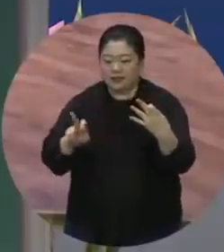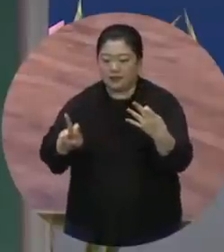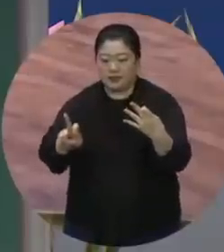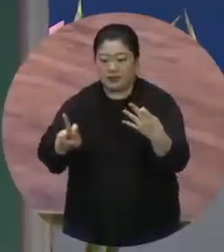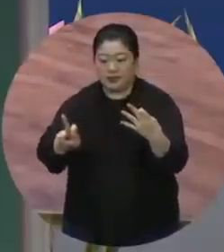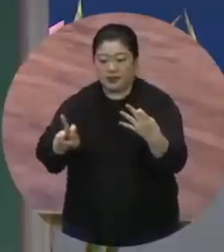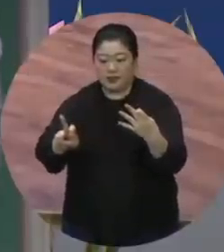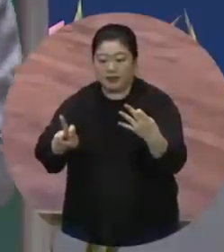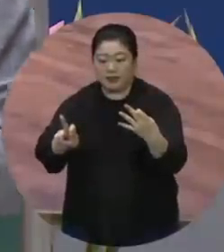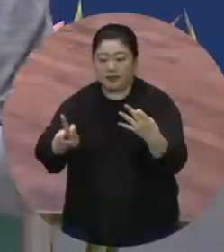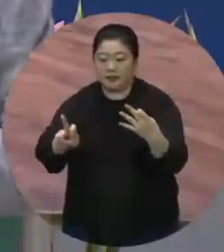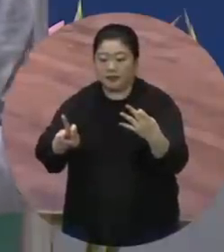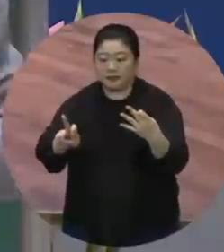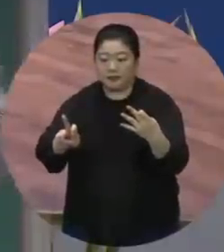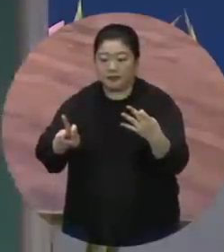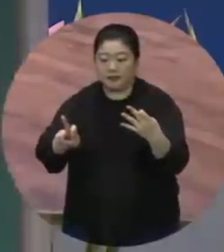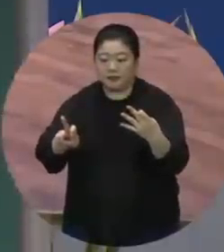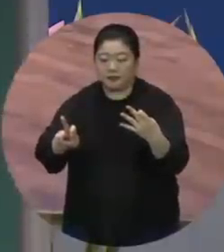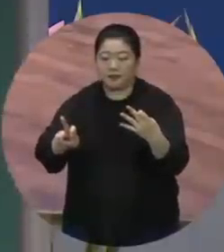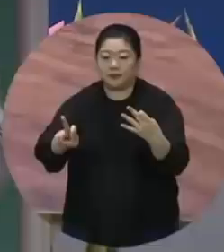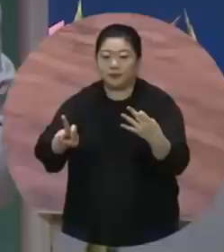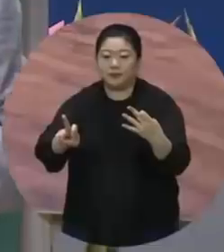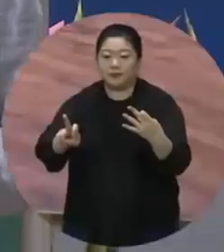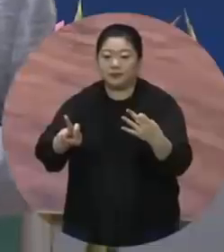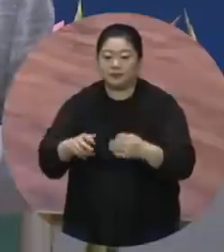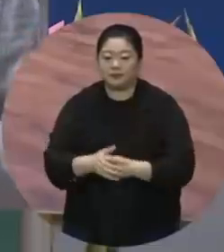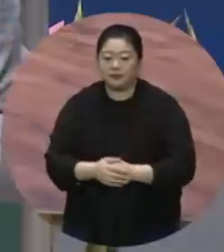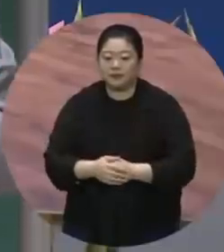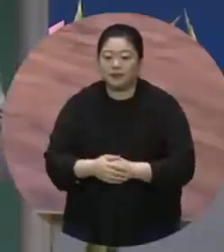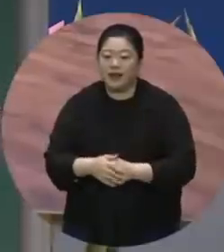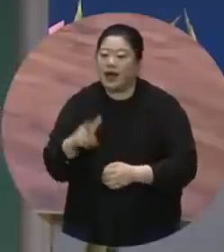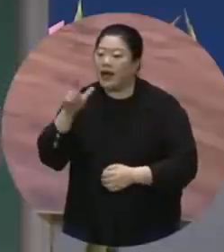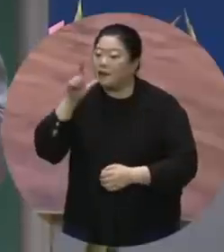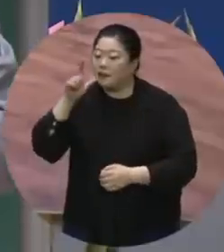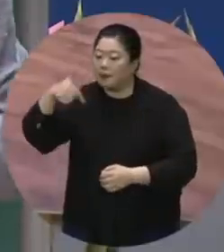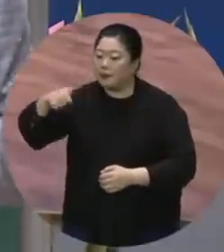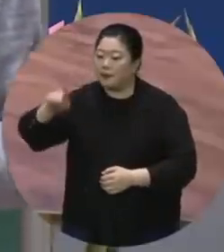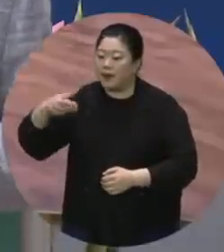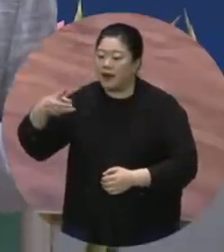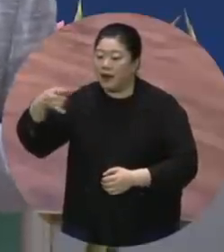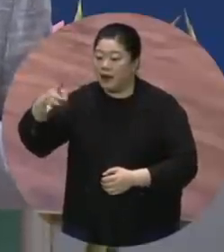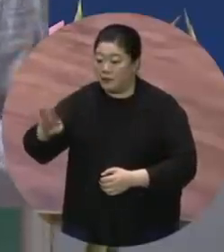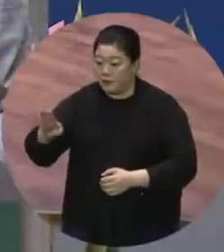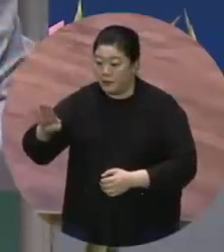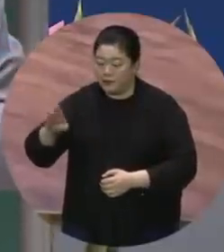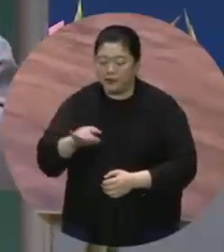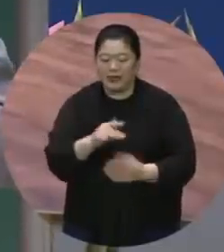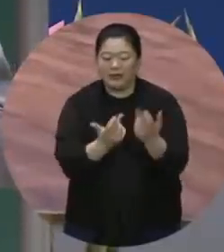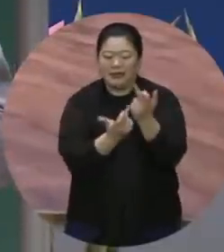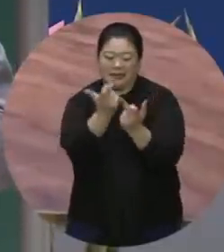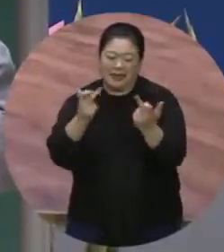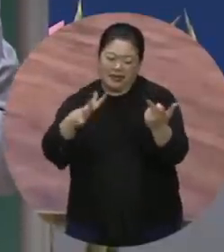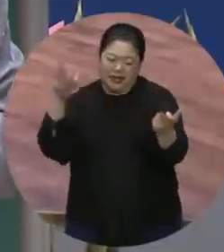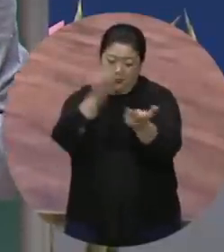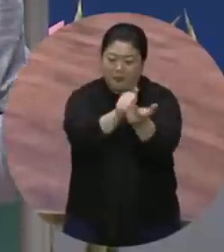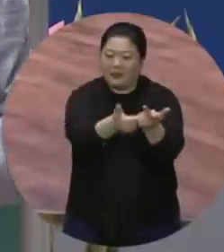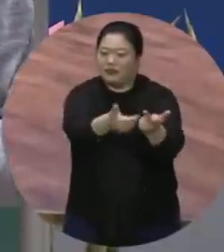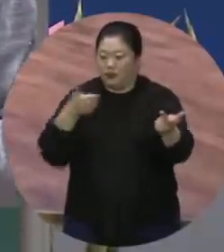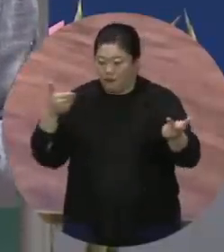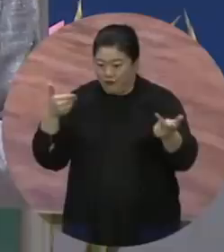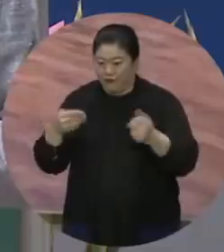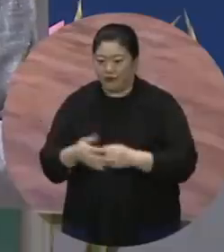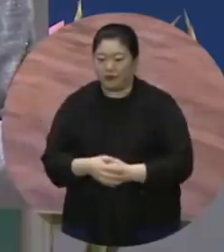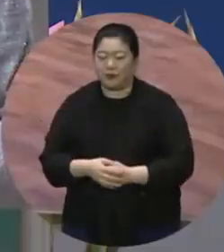이걸 좋아하는데요. 여호수아 14장 12절은 갈렙이 아낙 산지를 정복하기 전에 했던 고백입니다.